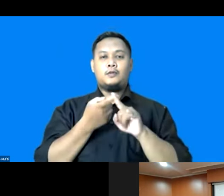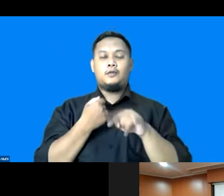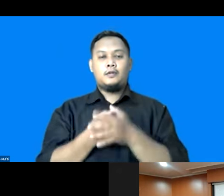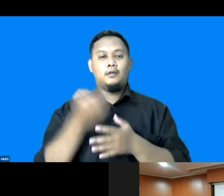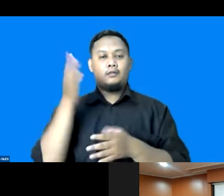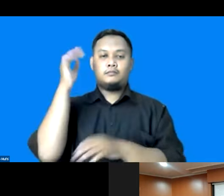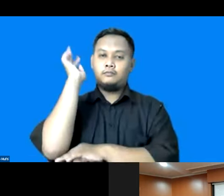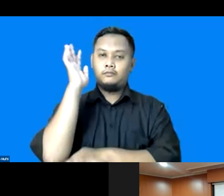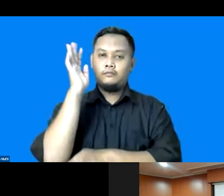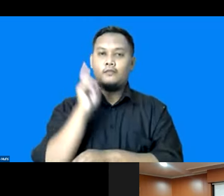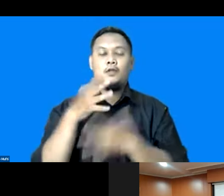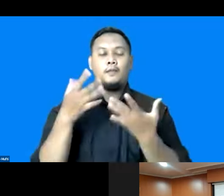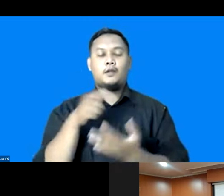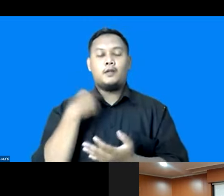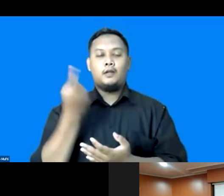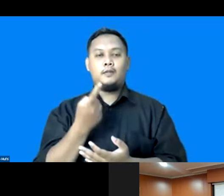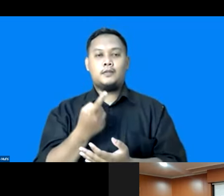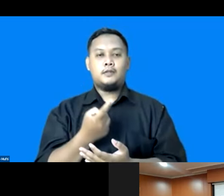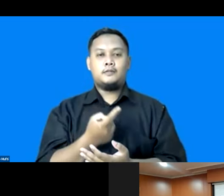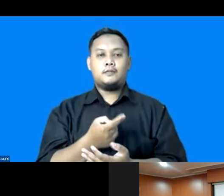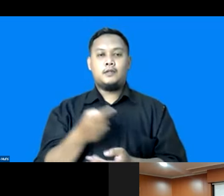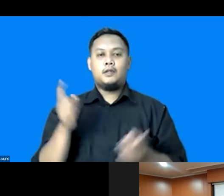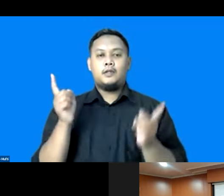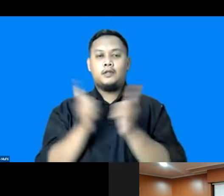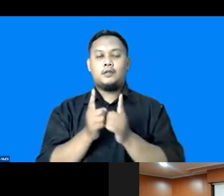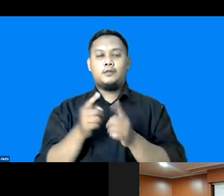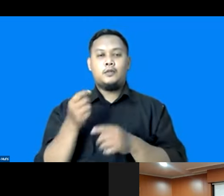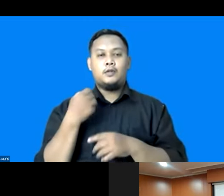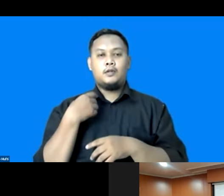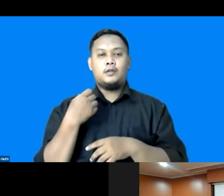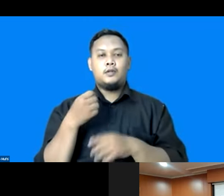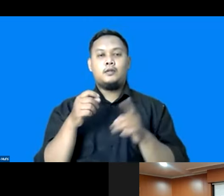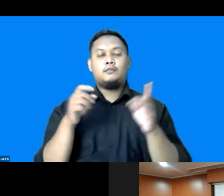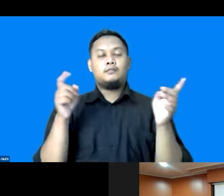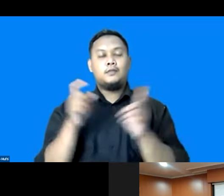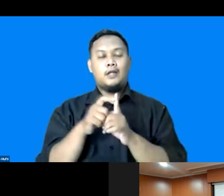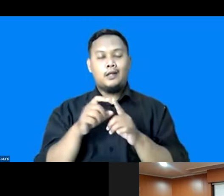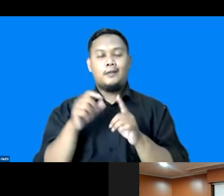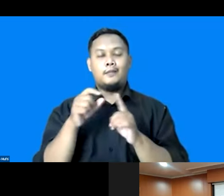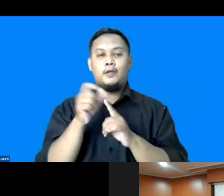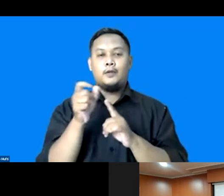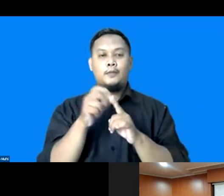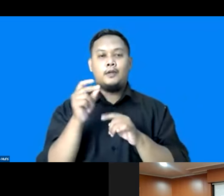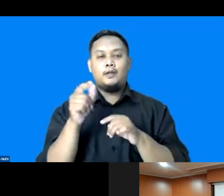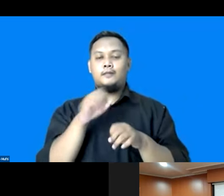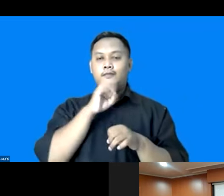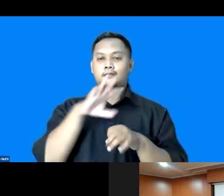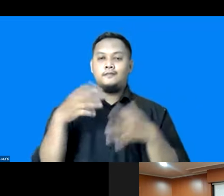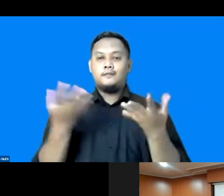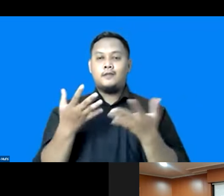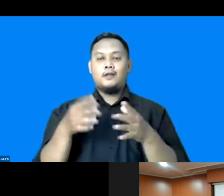karena kami kebetulan bertemu juga dengan Dinas PUPR untuk menyampaikan bagaimana bangunan publik